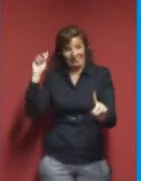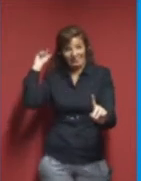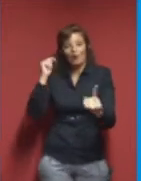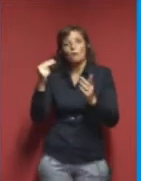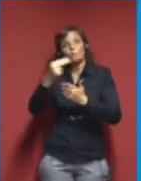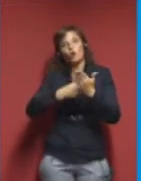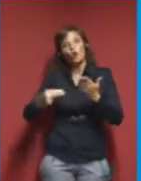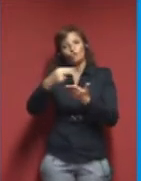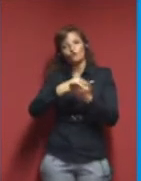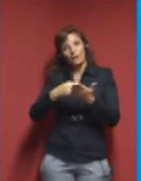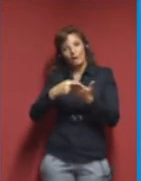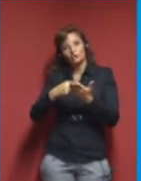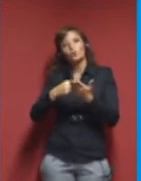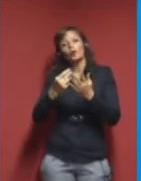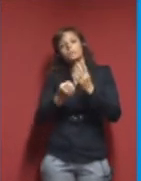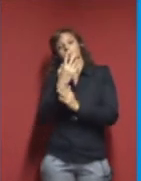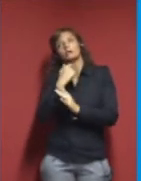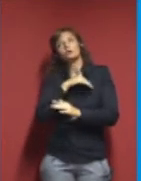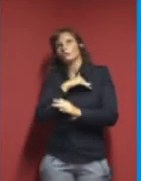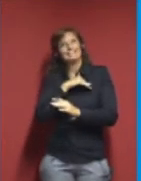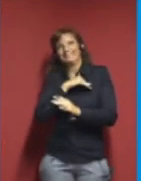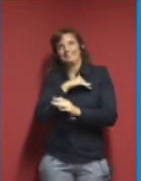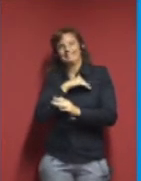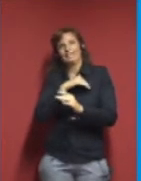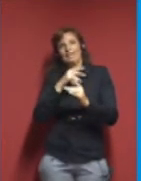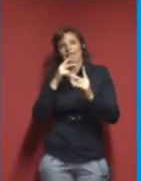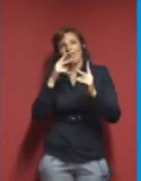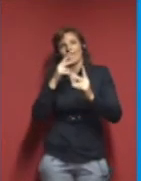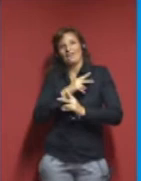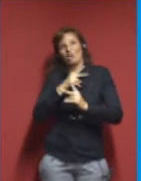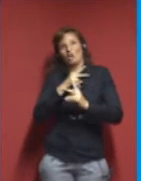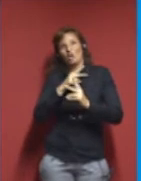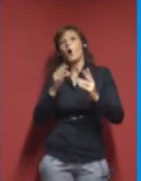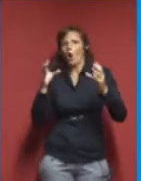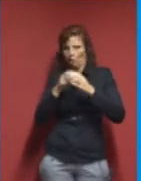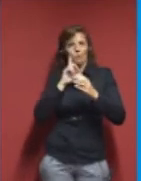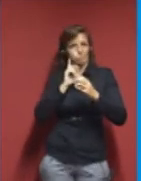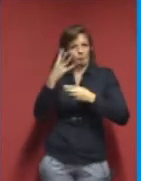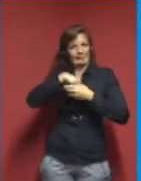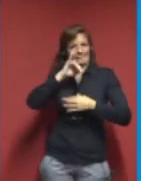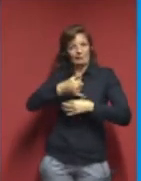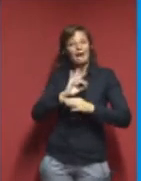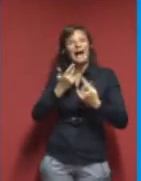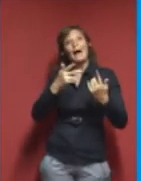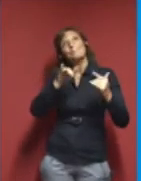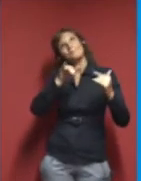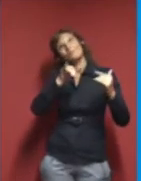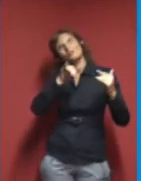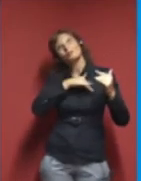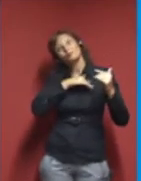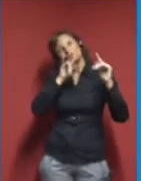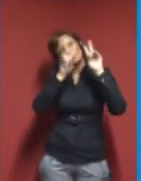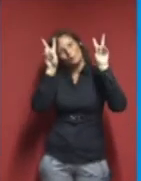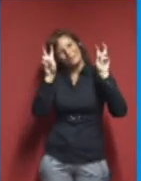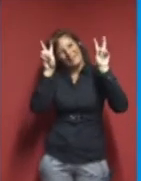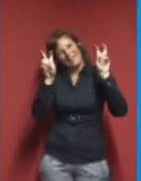stato realizzato non da uno studente, che è ufficialmente del mio gruppo, ma è uno studente che consideriamo